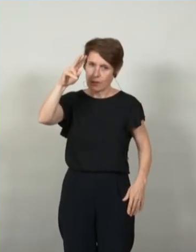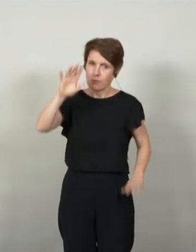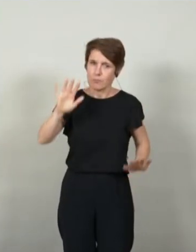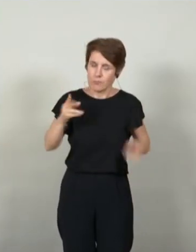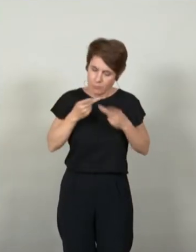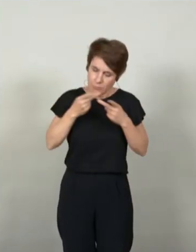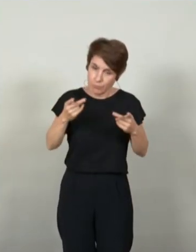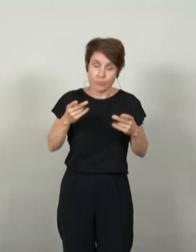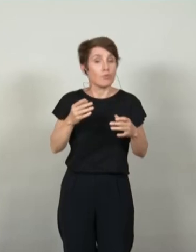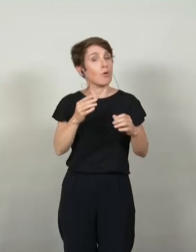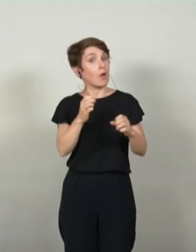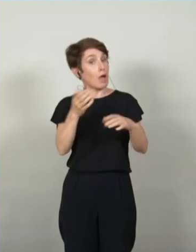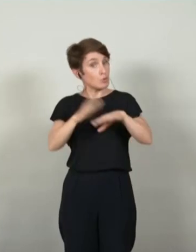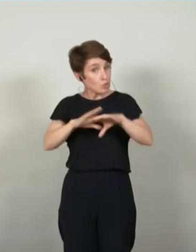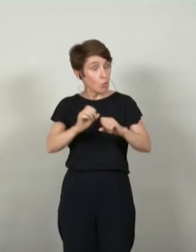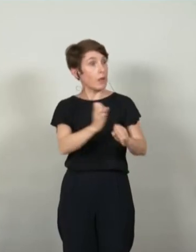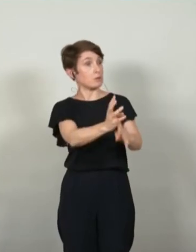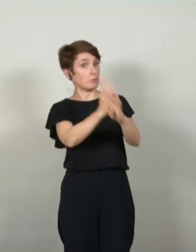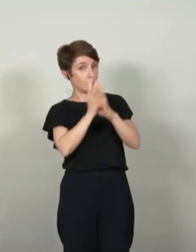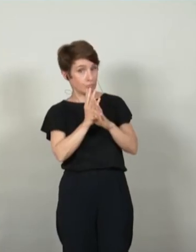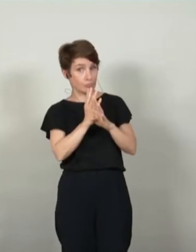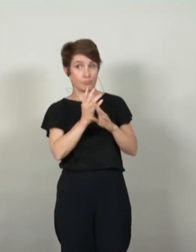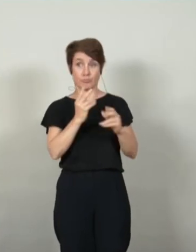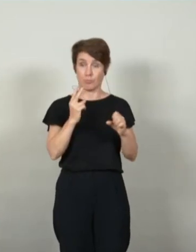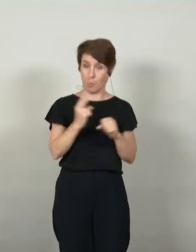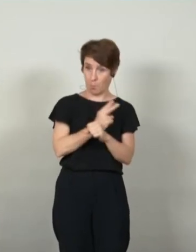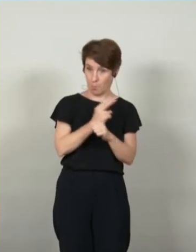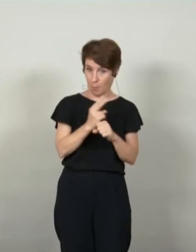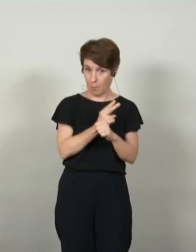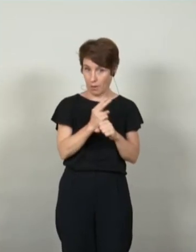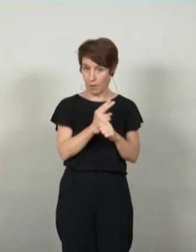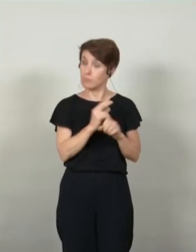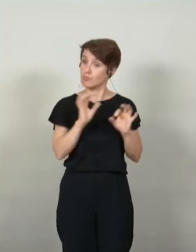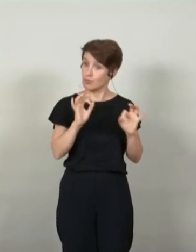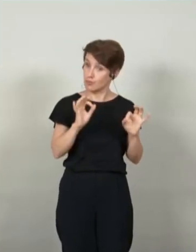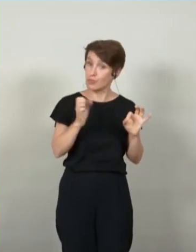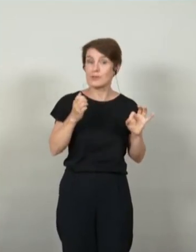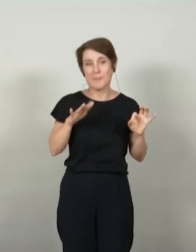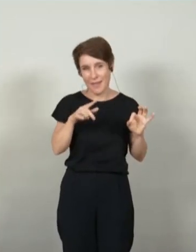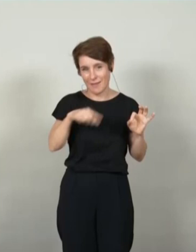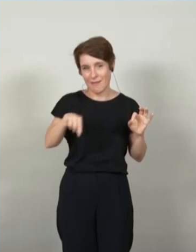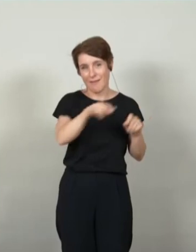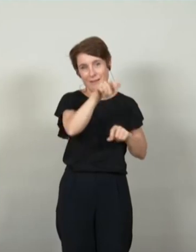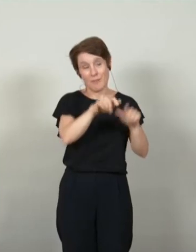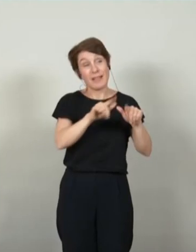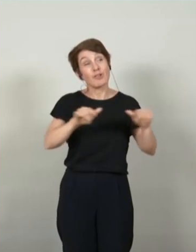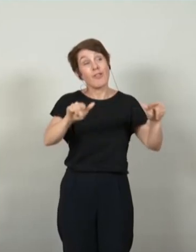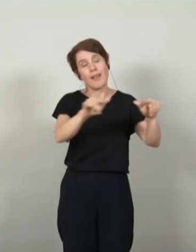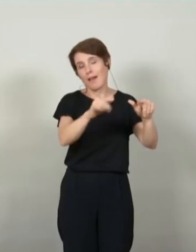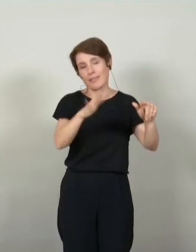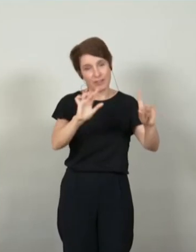était plus que correct en terme quantitatif faut bien dire que les personnes présentes étaient déjà toutes ou presque toutes